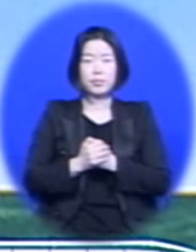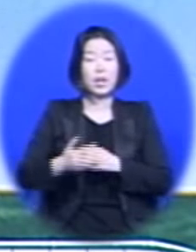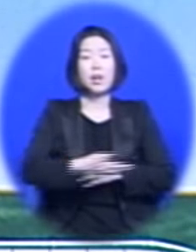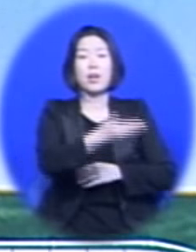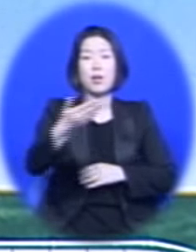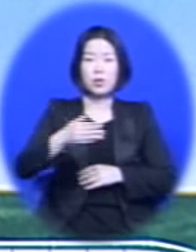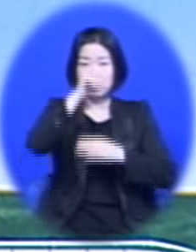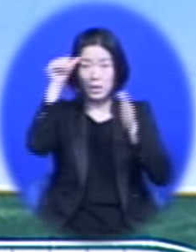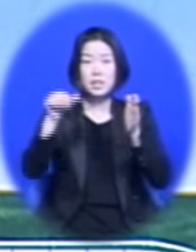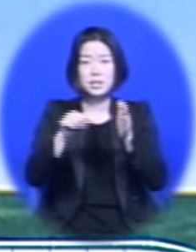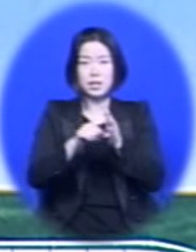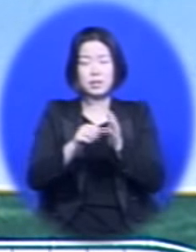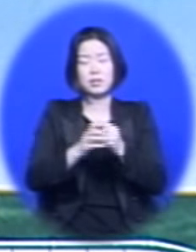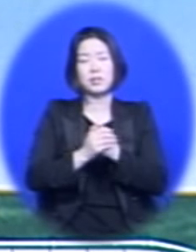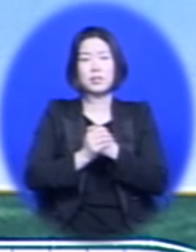여러분의 인생은